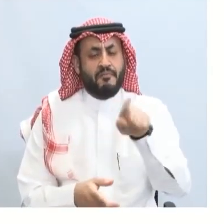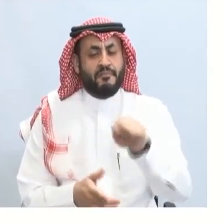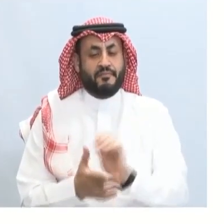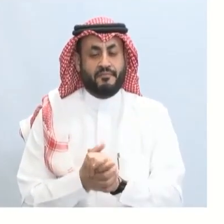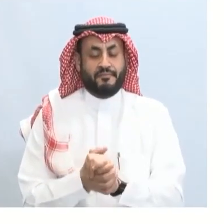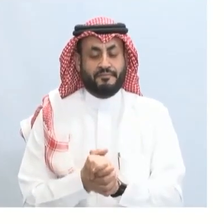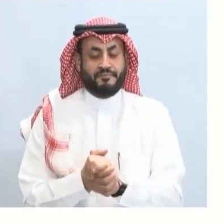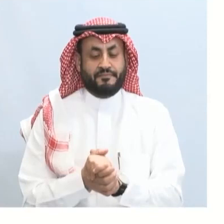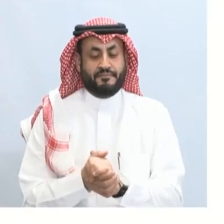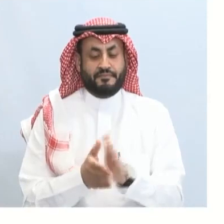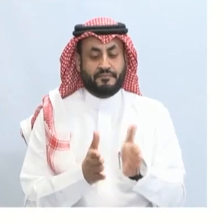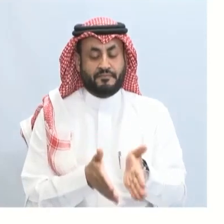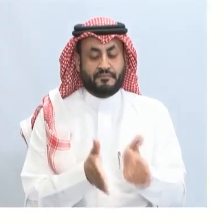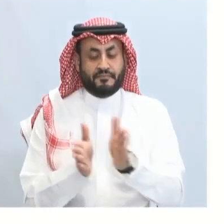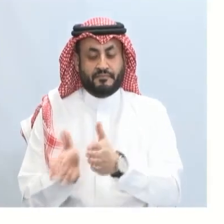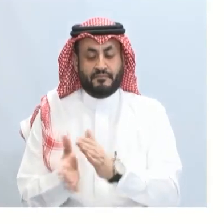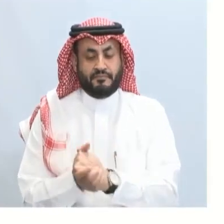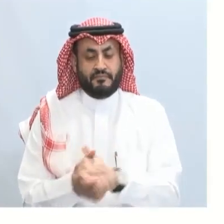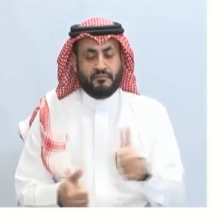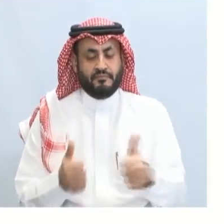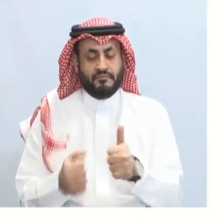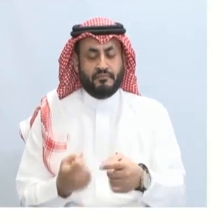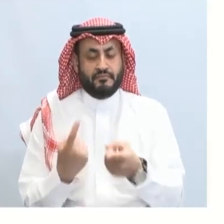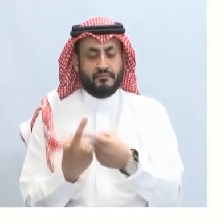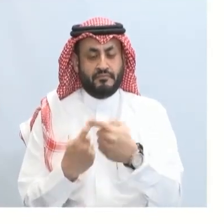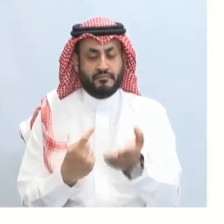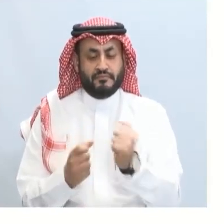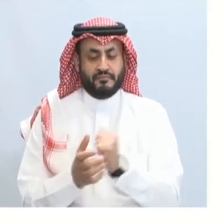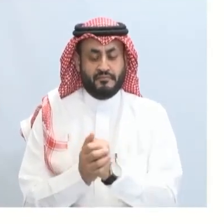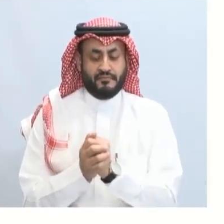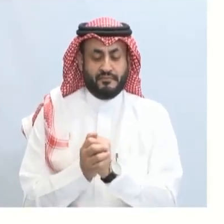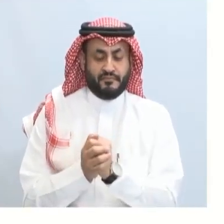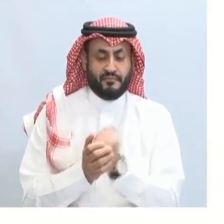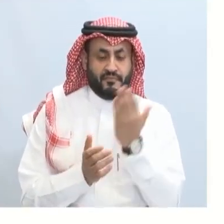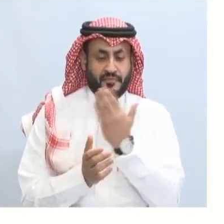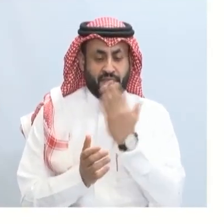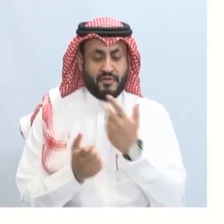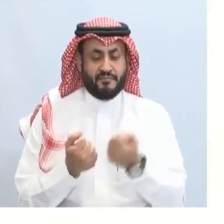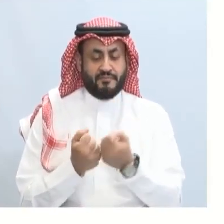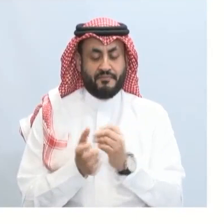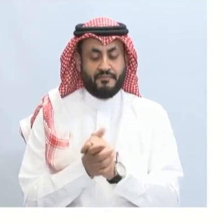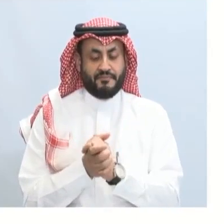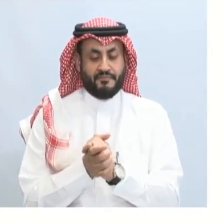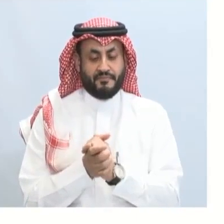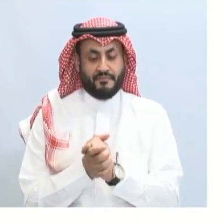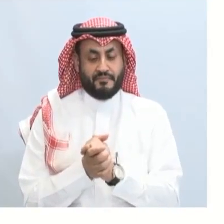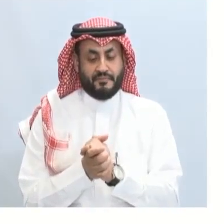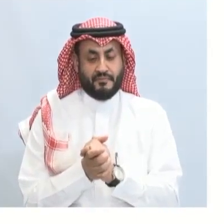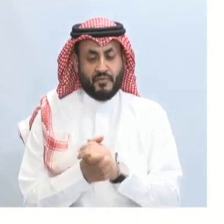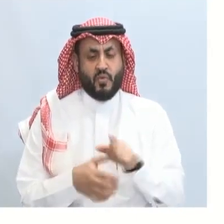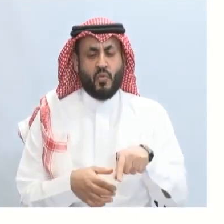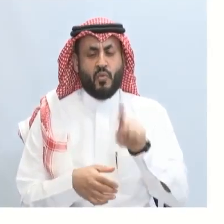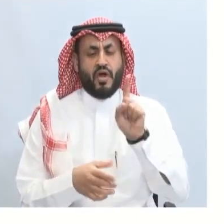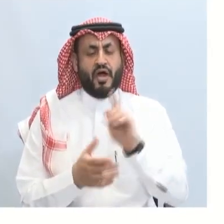مسؤولون ننتقل الان الى نشاط رقم واحد نقرا النشاط سويا وقف